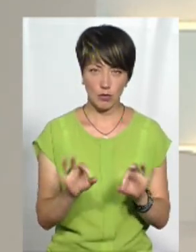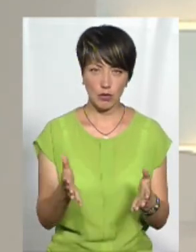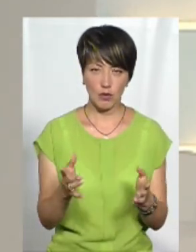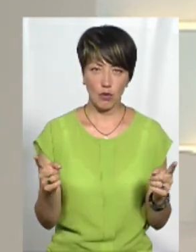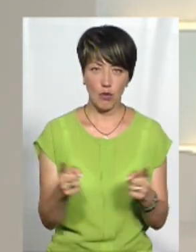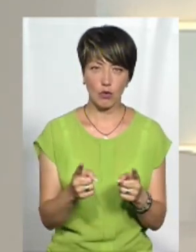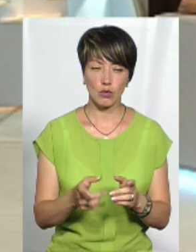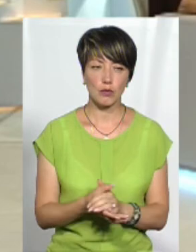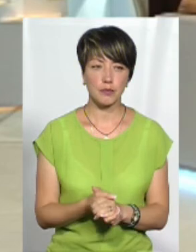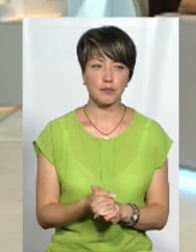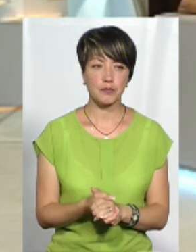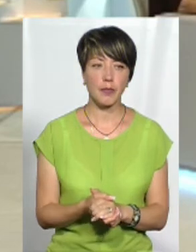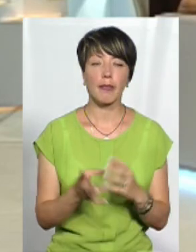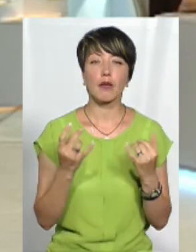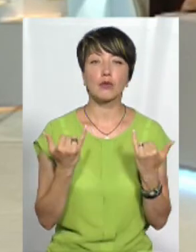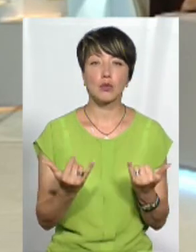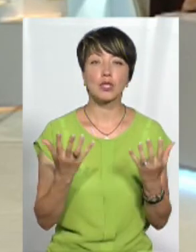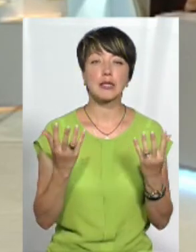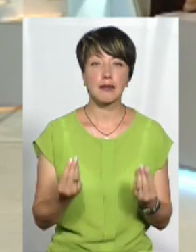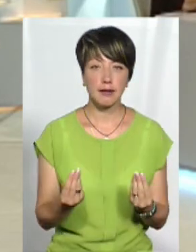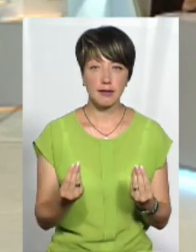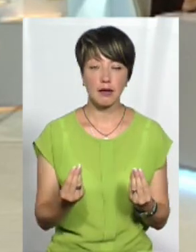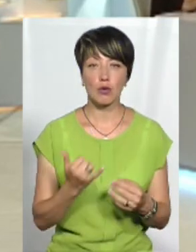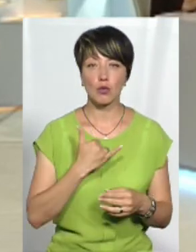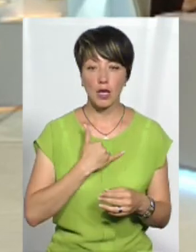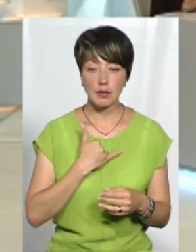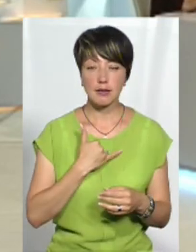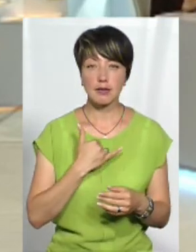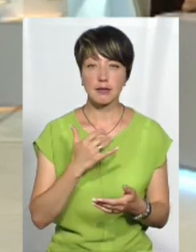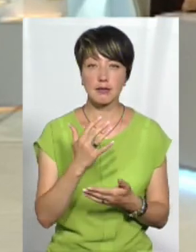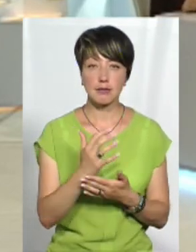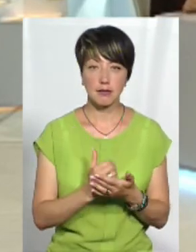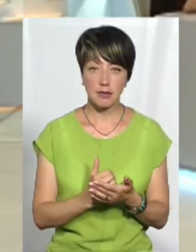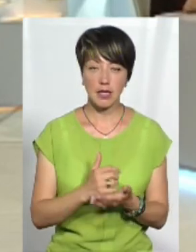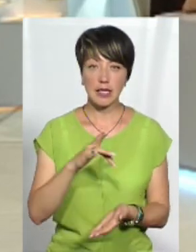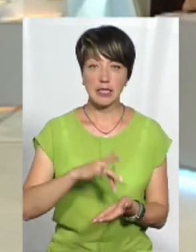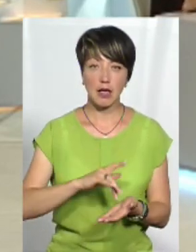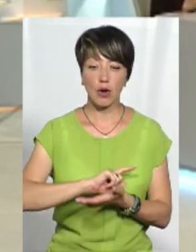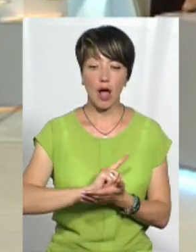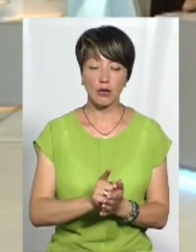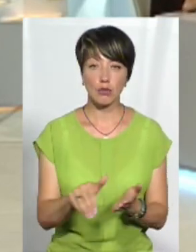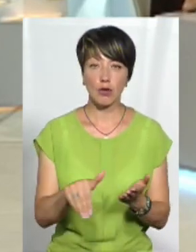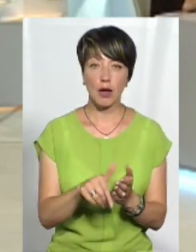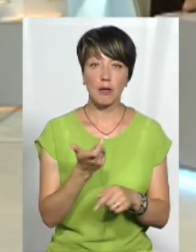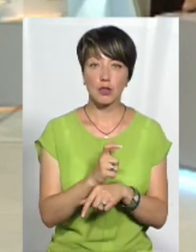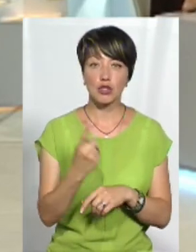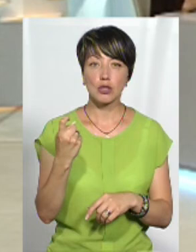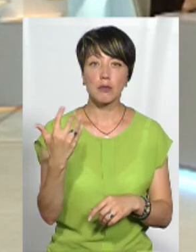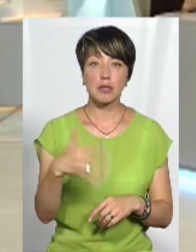прокоментувати, коротко розповісти? На сьогоднішній день у нас на оснащенні центру екстреної медичної допомоги